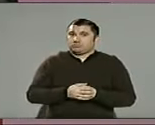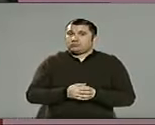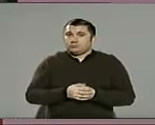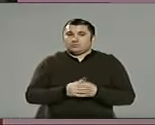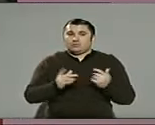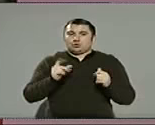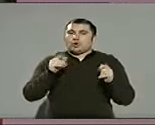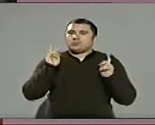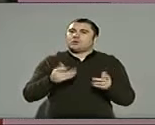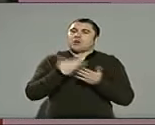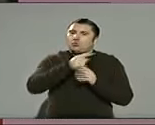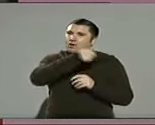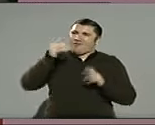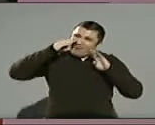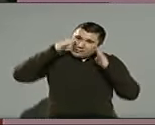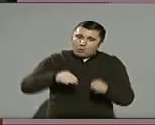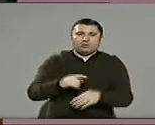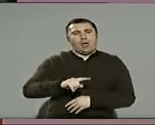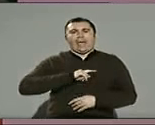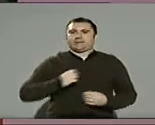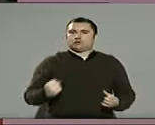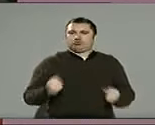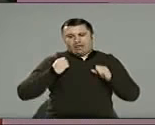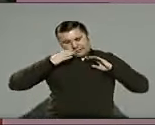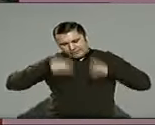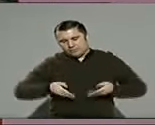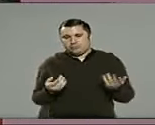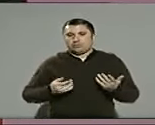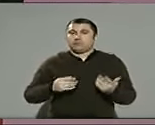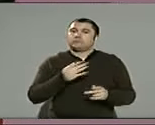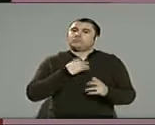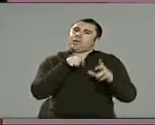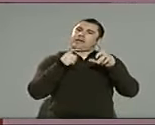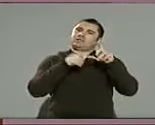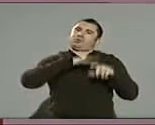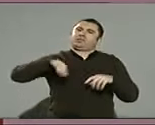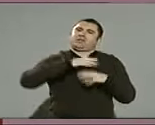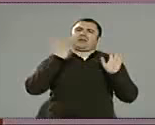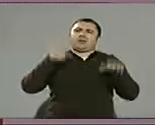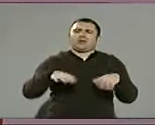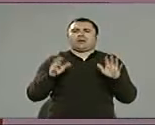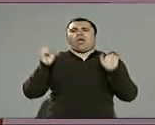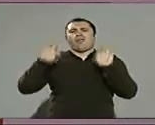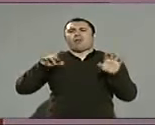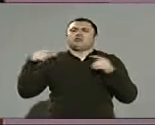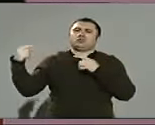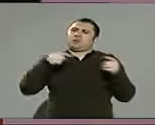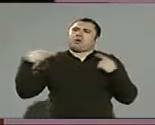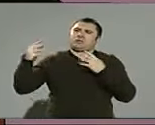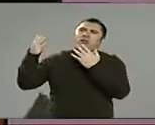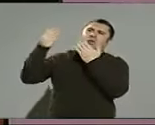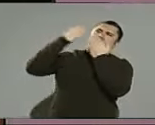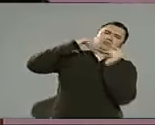eure eigene Stärke, was am Ende unserer Partei, unserer SPD steht. Und lasst euch keine falschen Debatten zur Unzweit aufschwatzen,